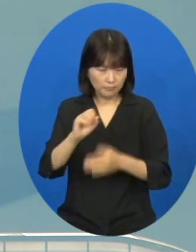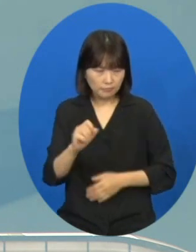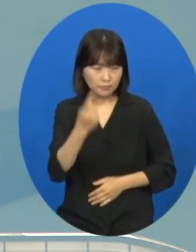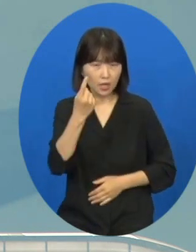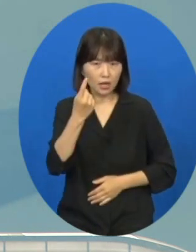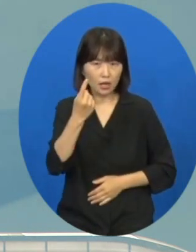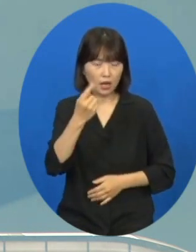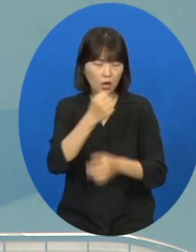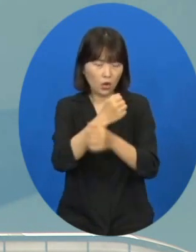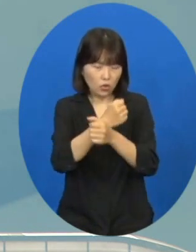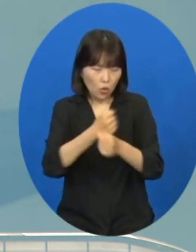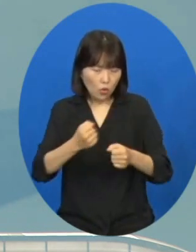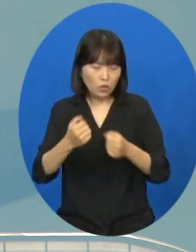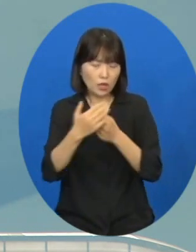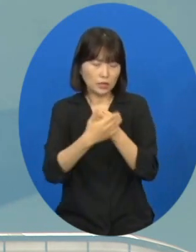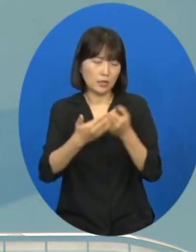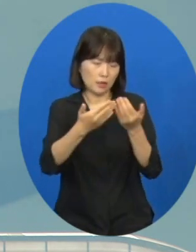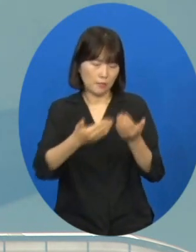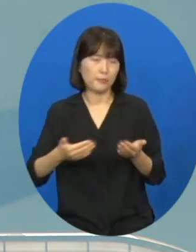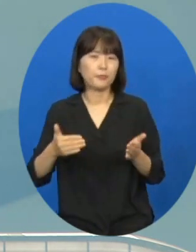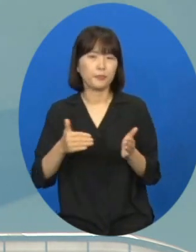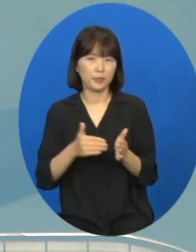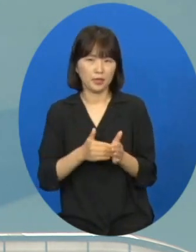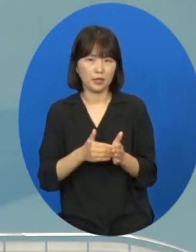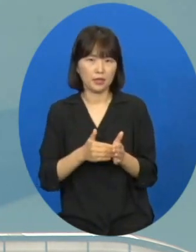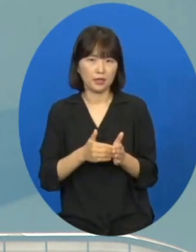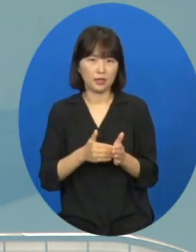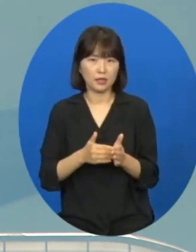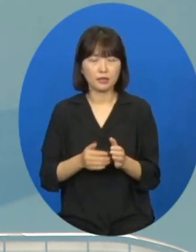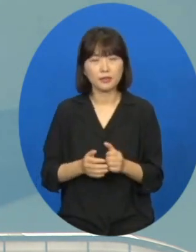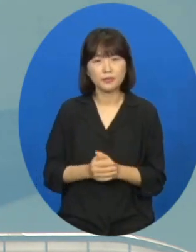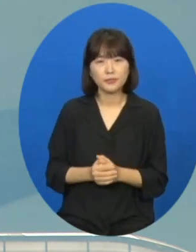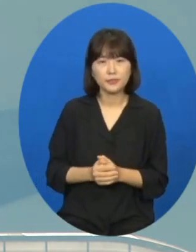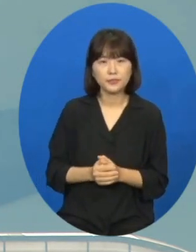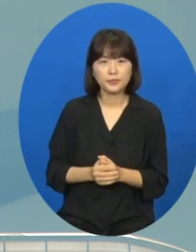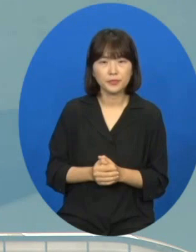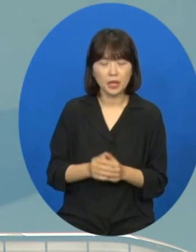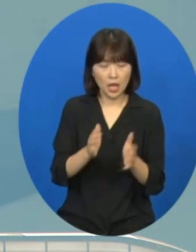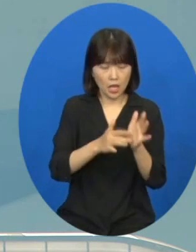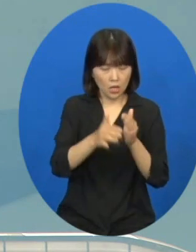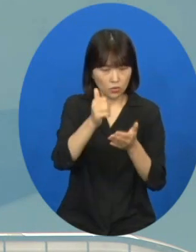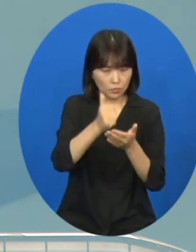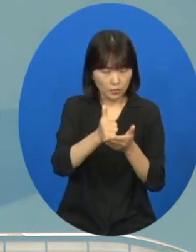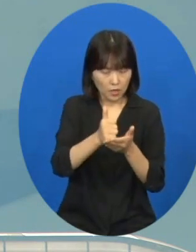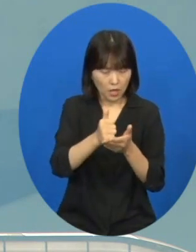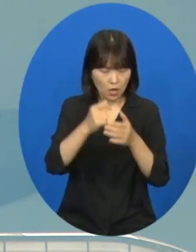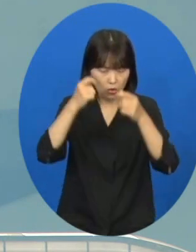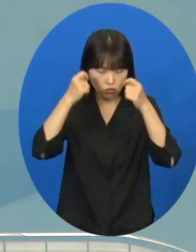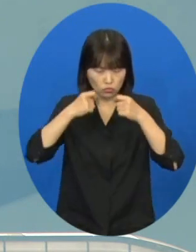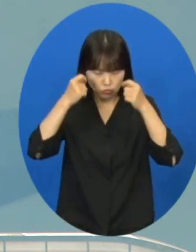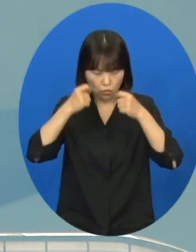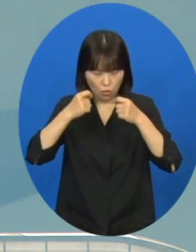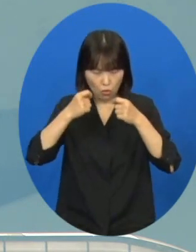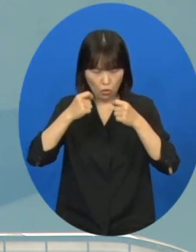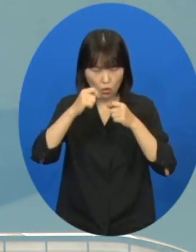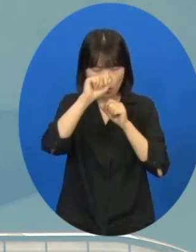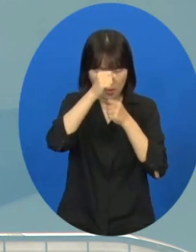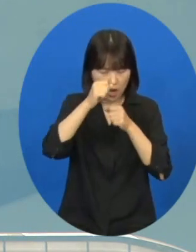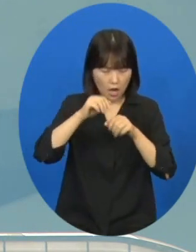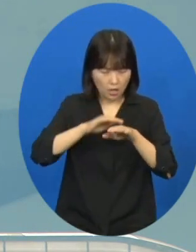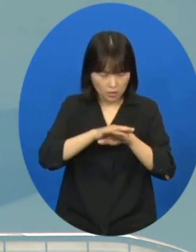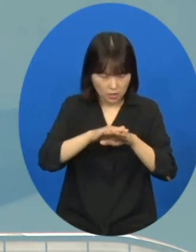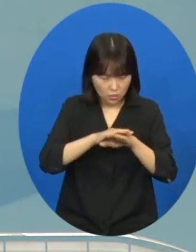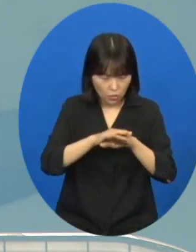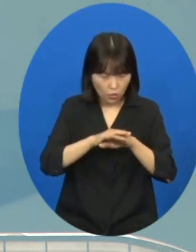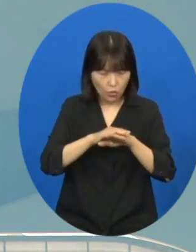속 용서함의 은혜를 받았어요. 그러니 예수님께 자기 눈물로 발을 씻고